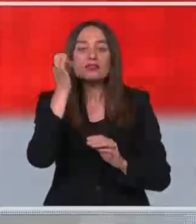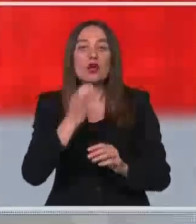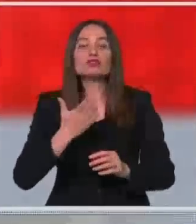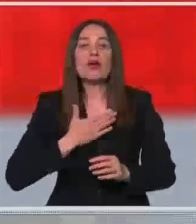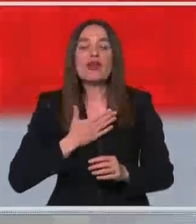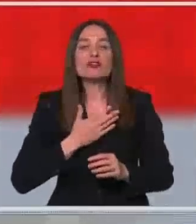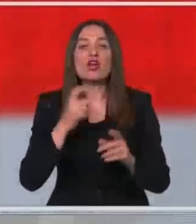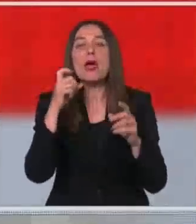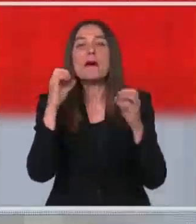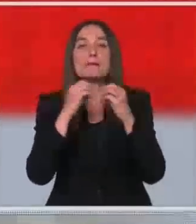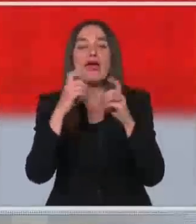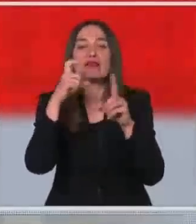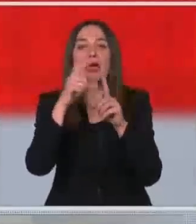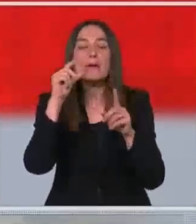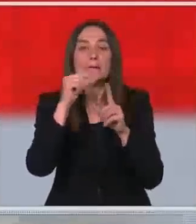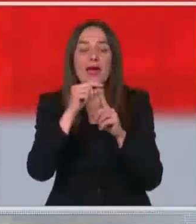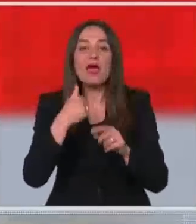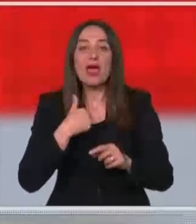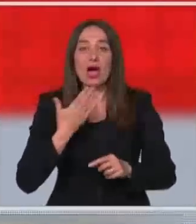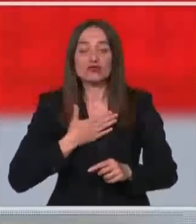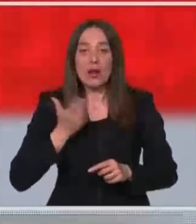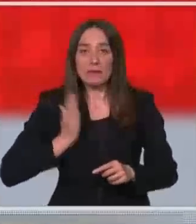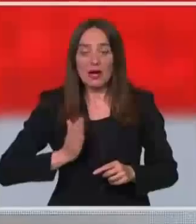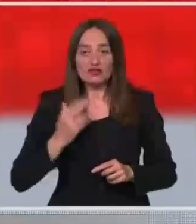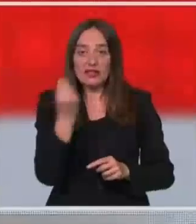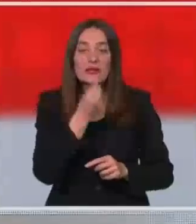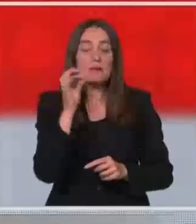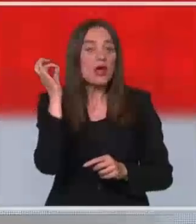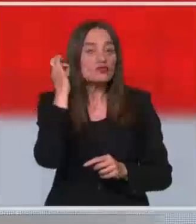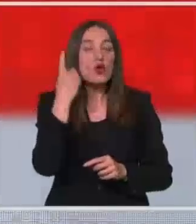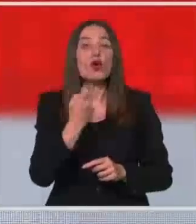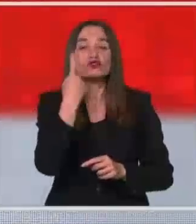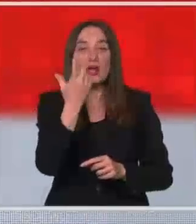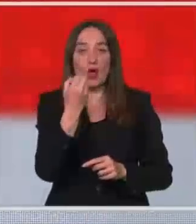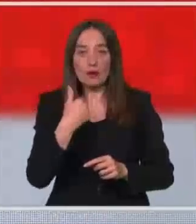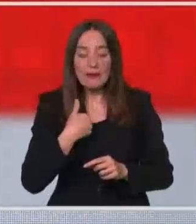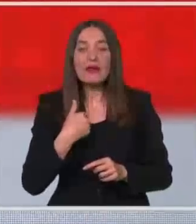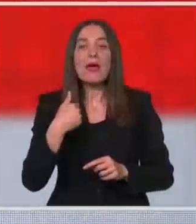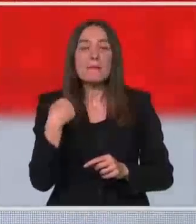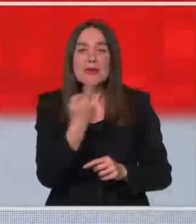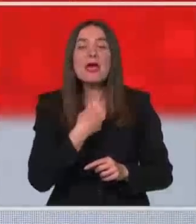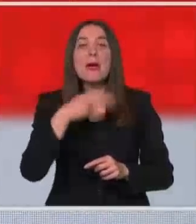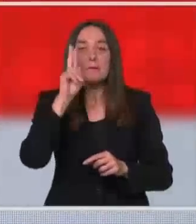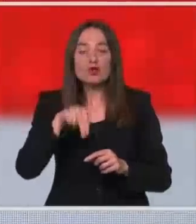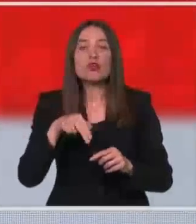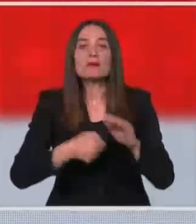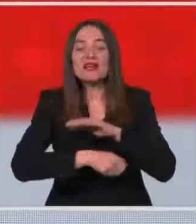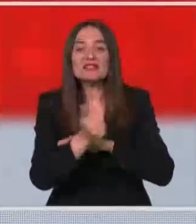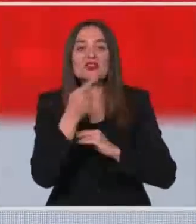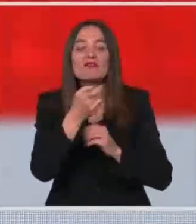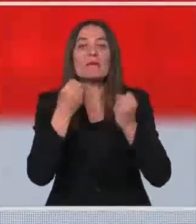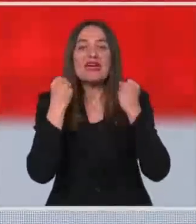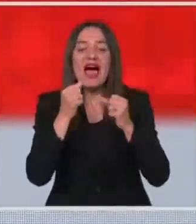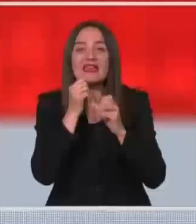našeg BDP-a. I ono što želim da građani Srbije čuju još jedan put od mene, a to je da mi možemo da izađemo sa ovako